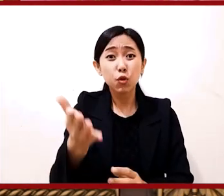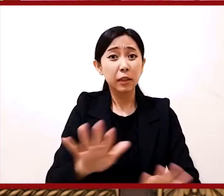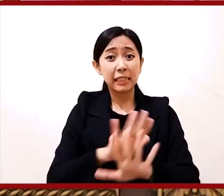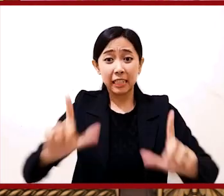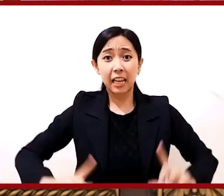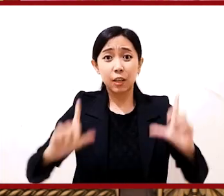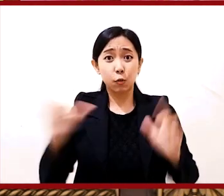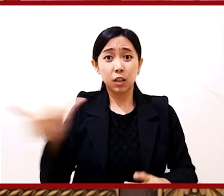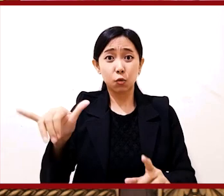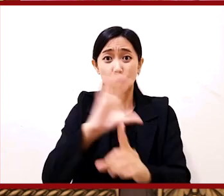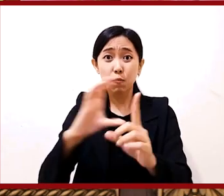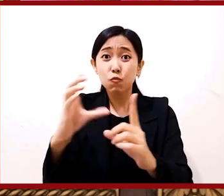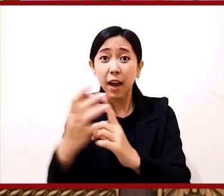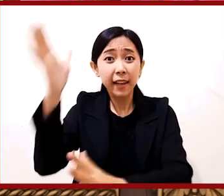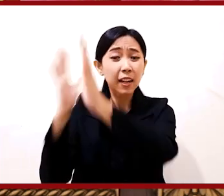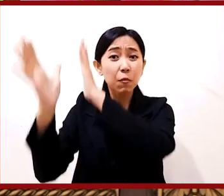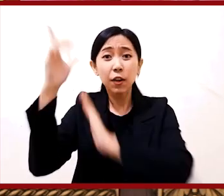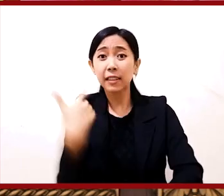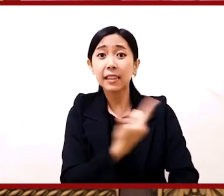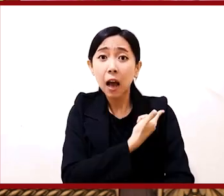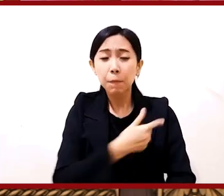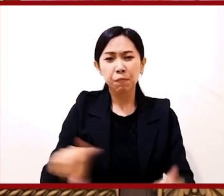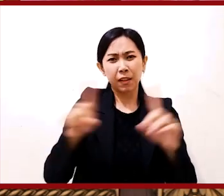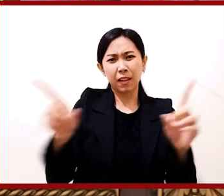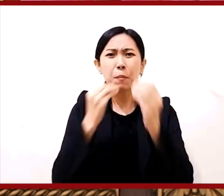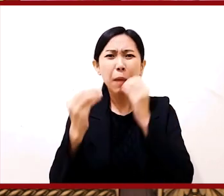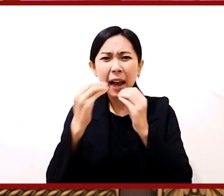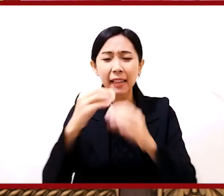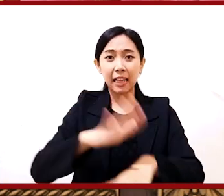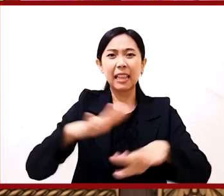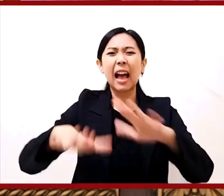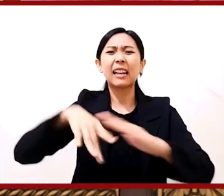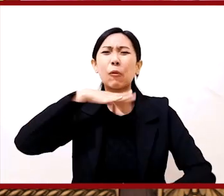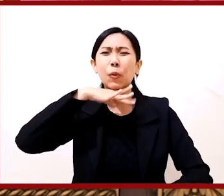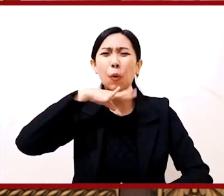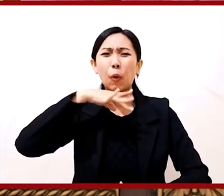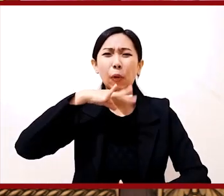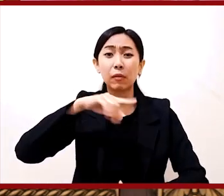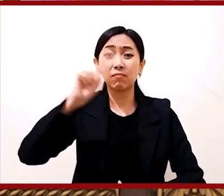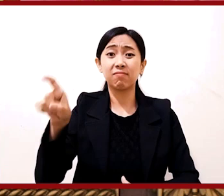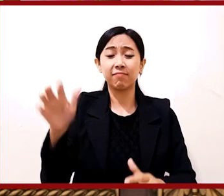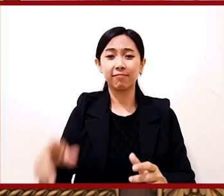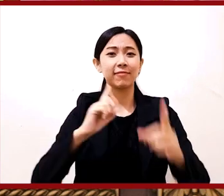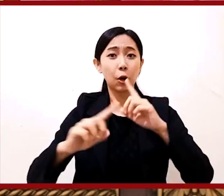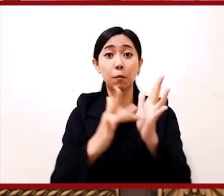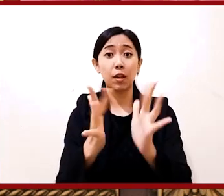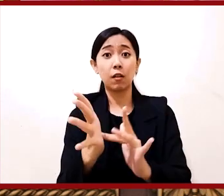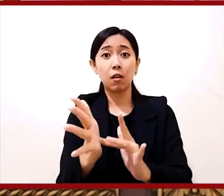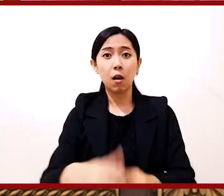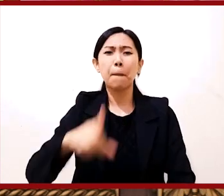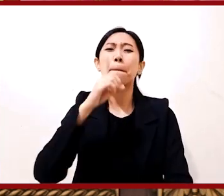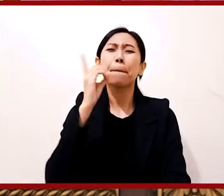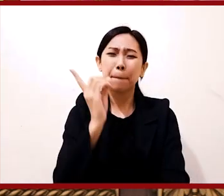tidak hidup menurut adat istiadat nenek moyang kita, tetapi makan dengan tangan najis?" Jawabnya kepada